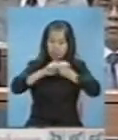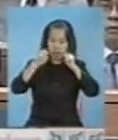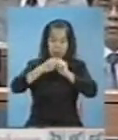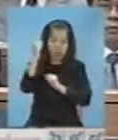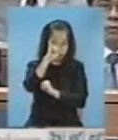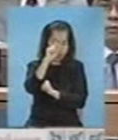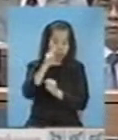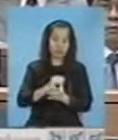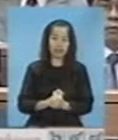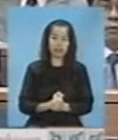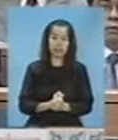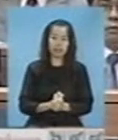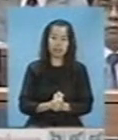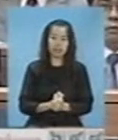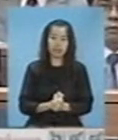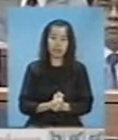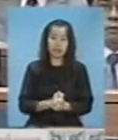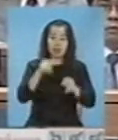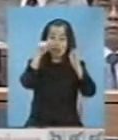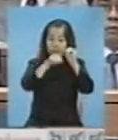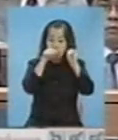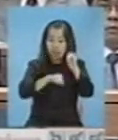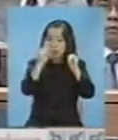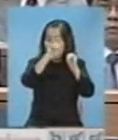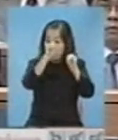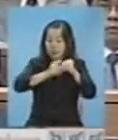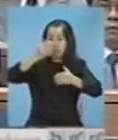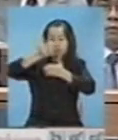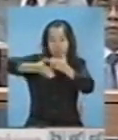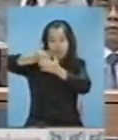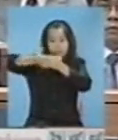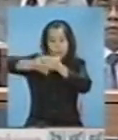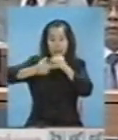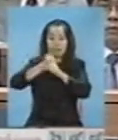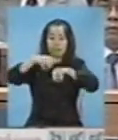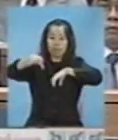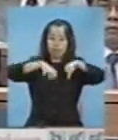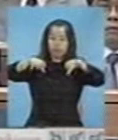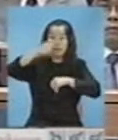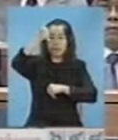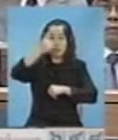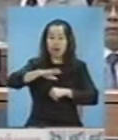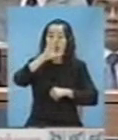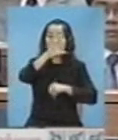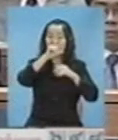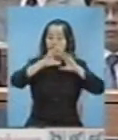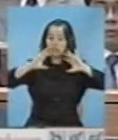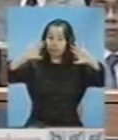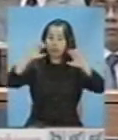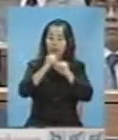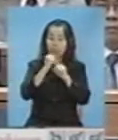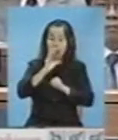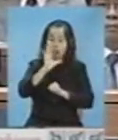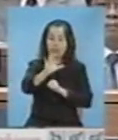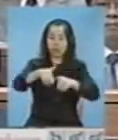มมาตราใดเป็นอุปสรรคต่อการบริหารราชการแผ่นดินของรัฐบาลในการทำงานเพื่อประชา